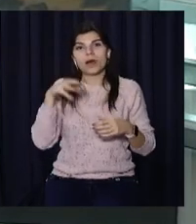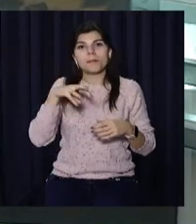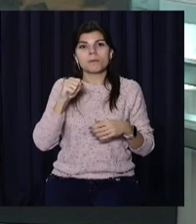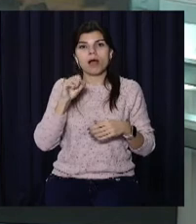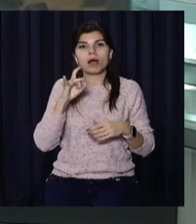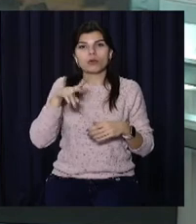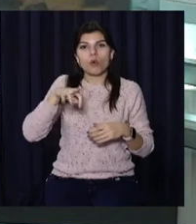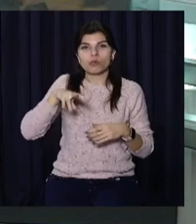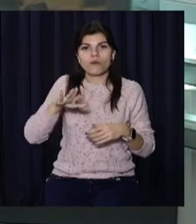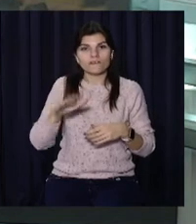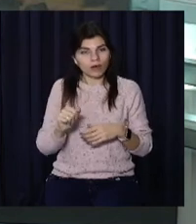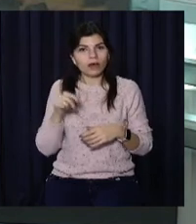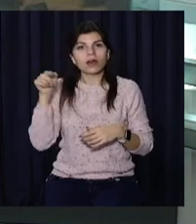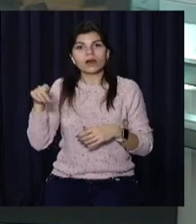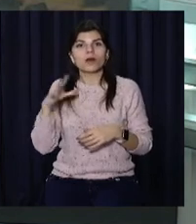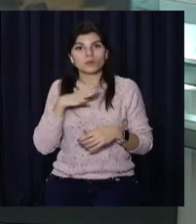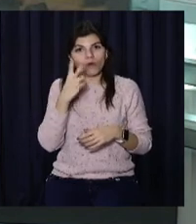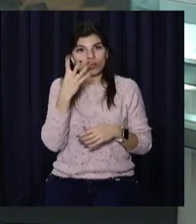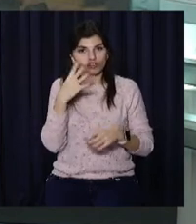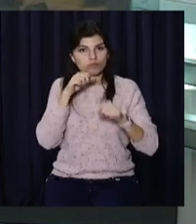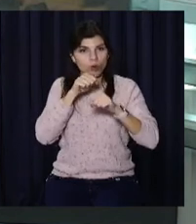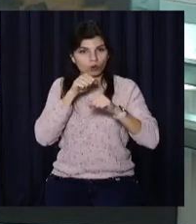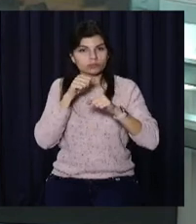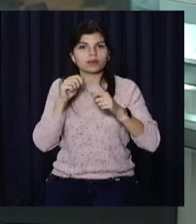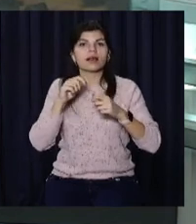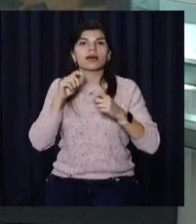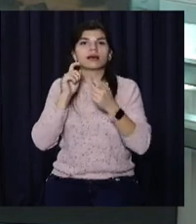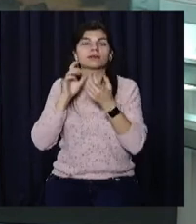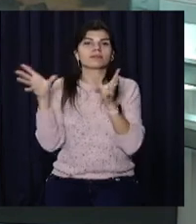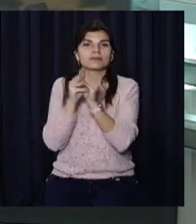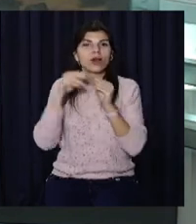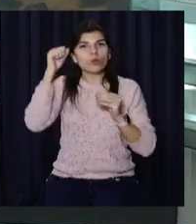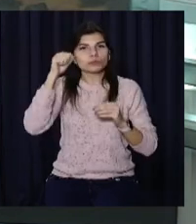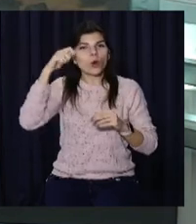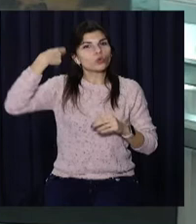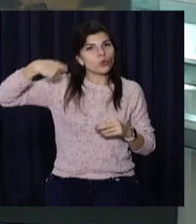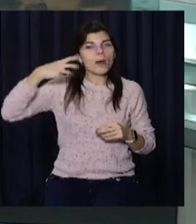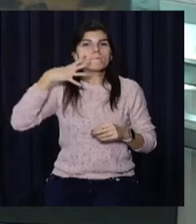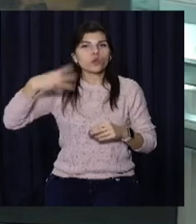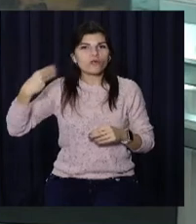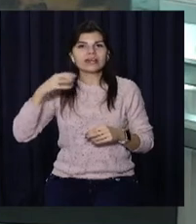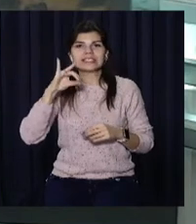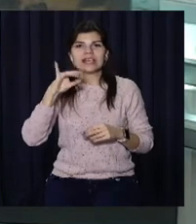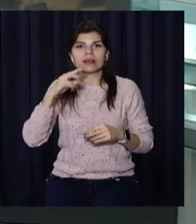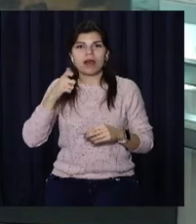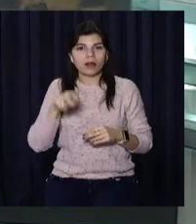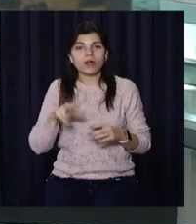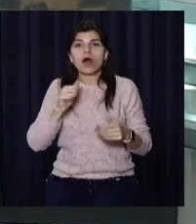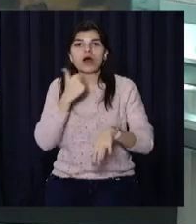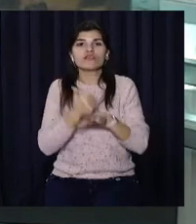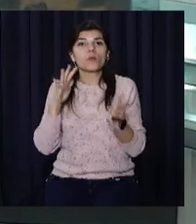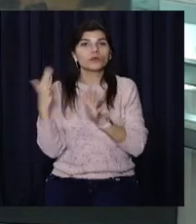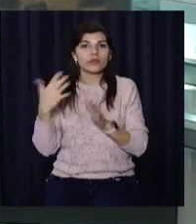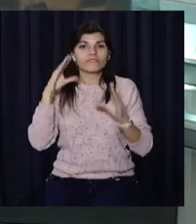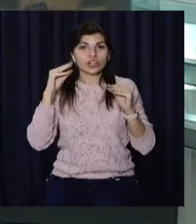Меркулова. За перемогу билися 24 боксери з України, Казахстану, Узбекистану, Туреччини, Молдови та Сенегалу. А головною